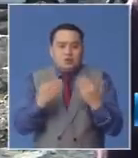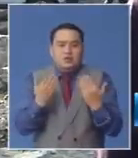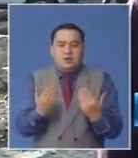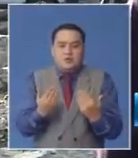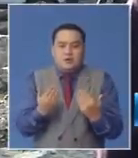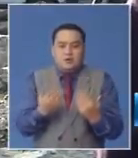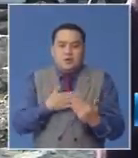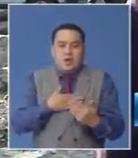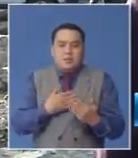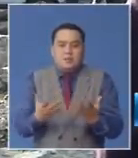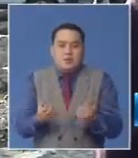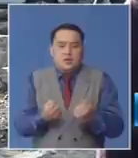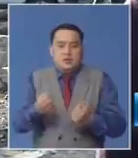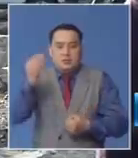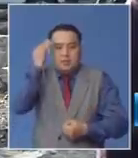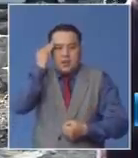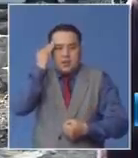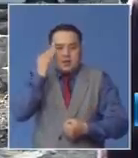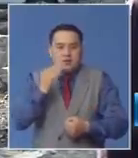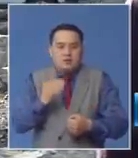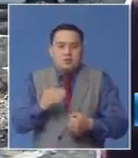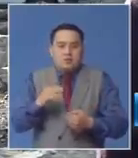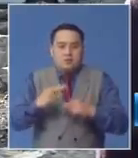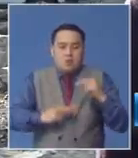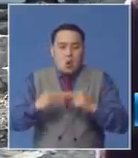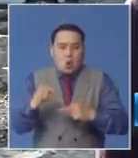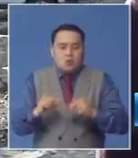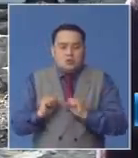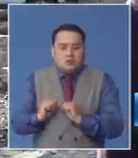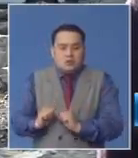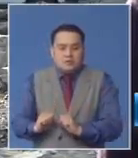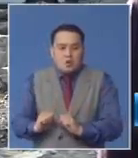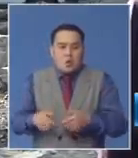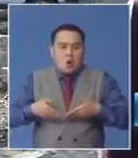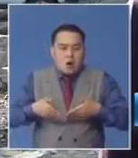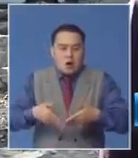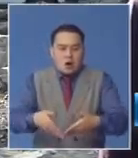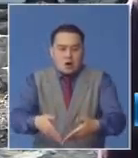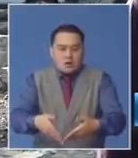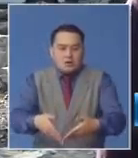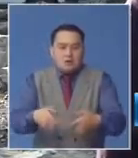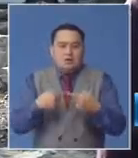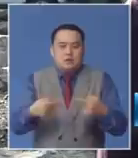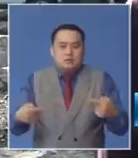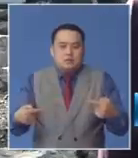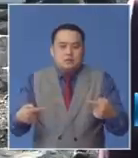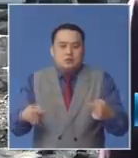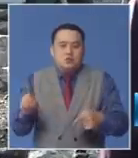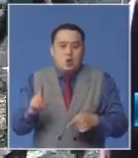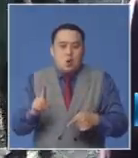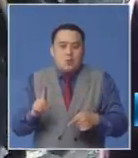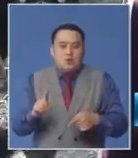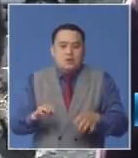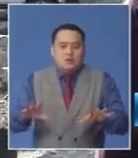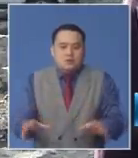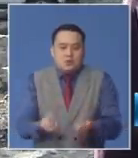нами принимаются меры по сооружению водоотводов арочных каналов 2 наших систем чтобы отвести